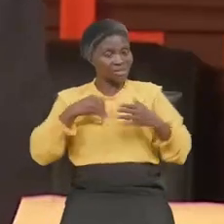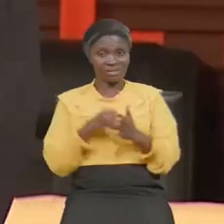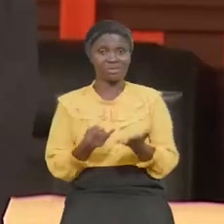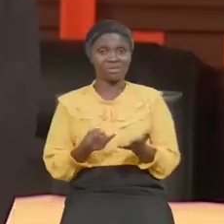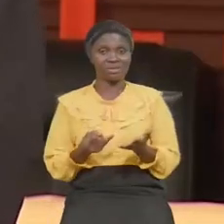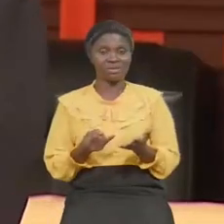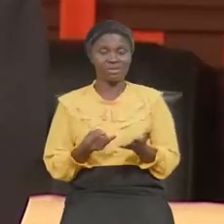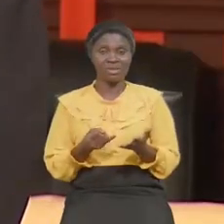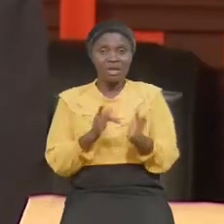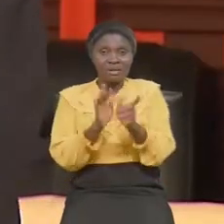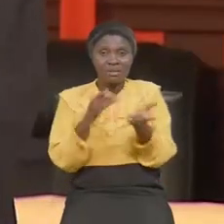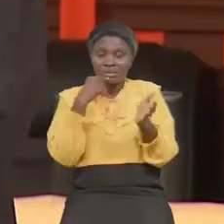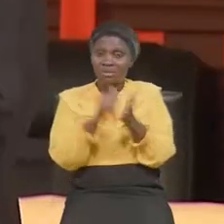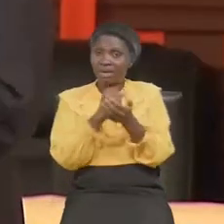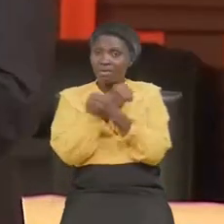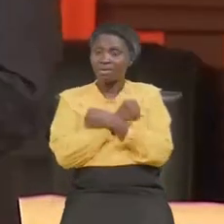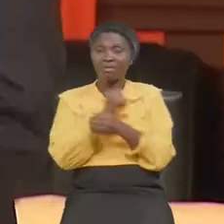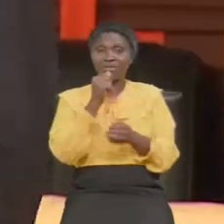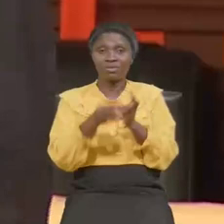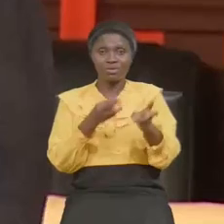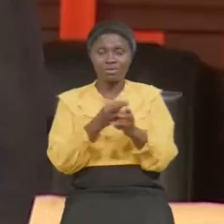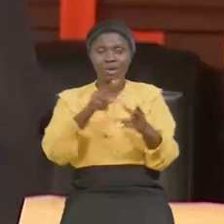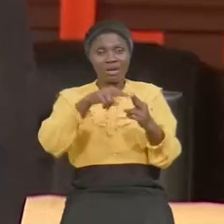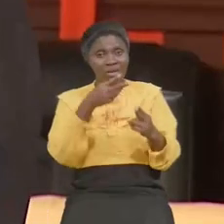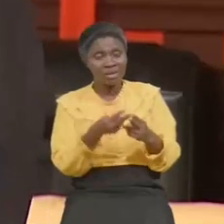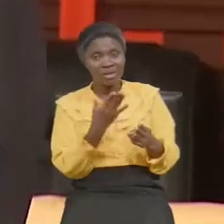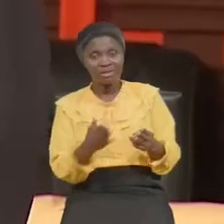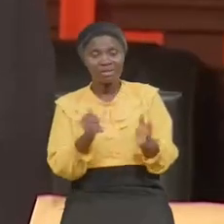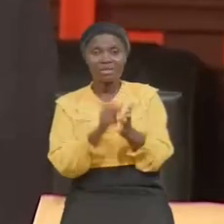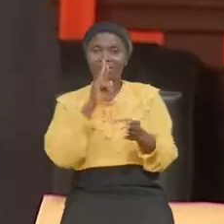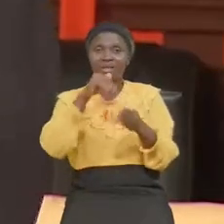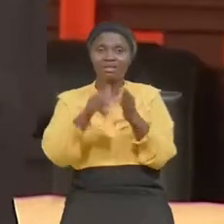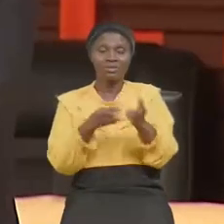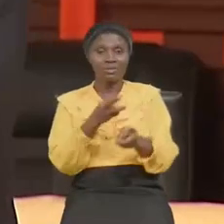sont dans le monde. Si quelqu'un aime le monde, si quelqu'un, quel que soit le